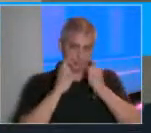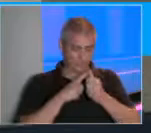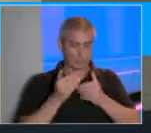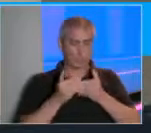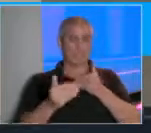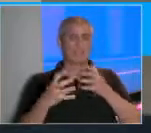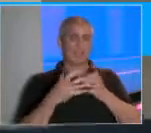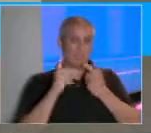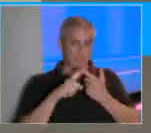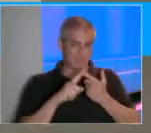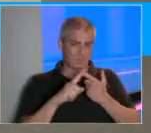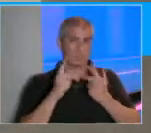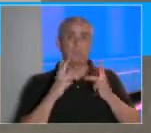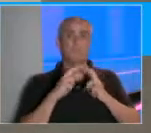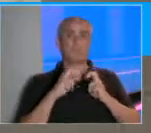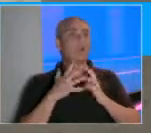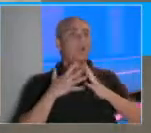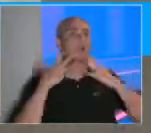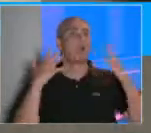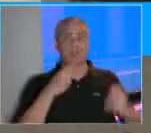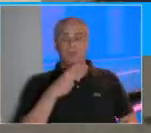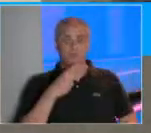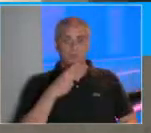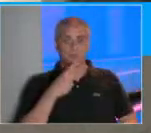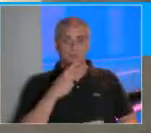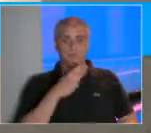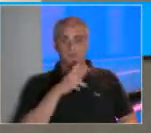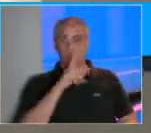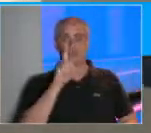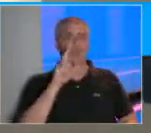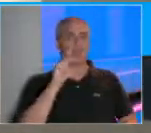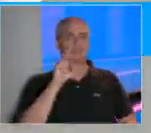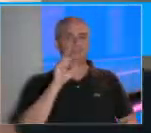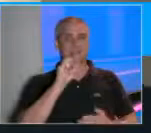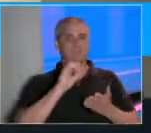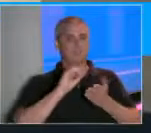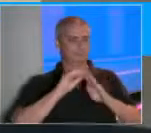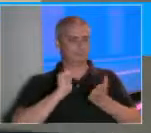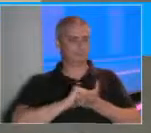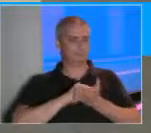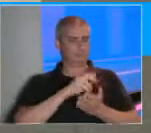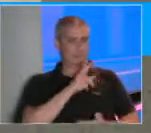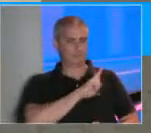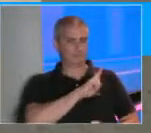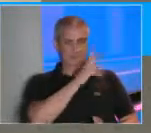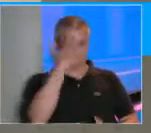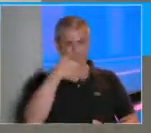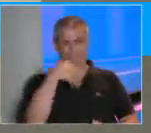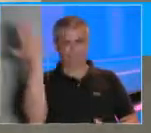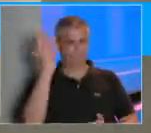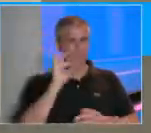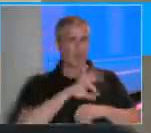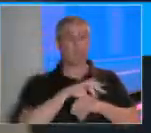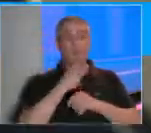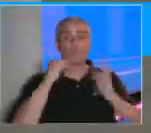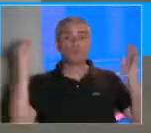ריחוק חברתי. מחקר ענק, בלנסט, אחד העיתונים המובילים, בריטי, מראה שזה